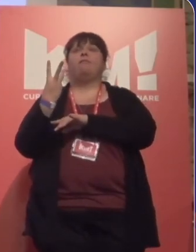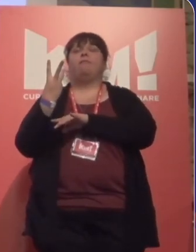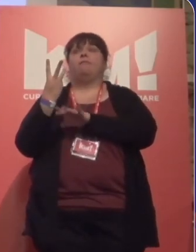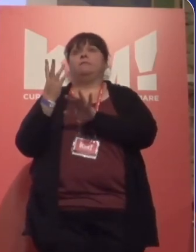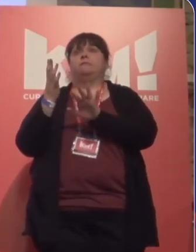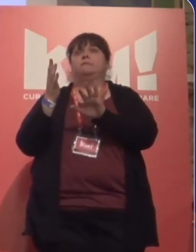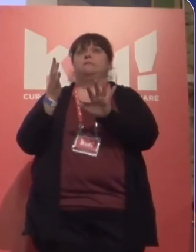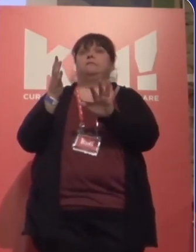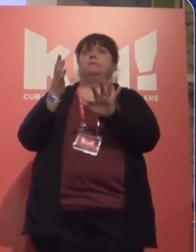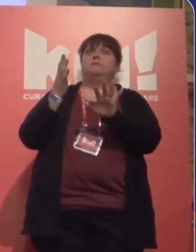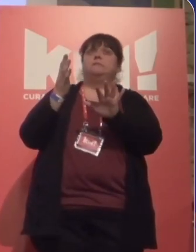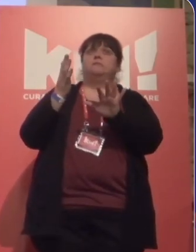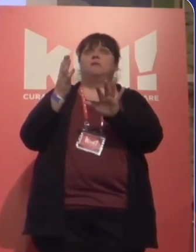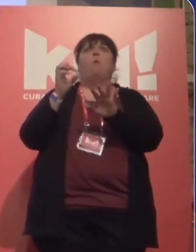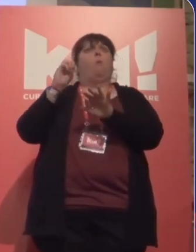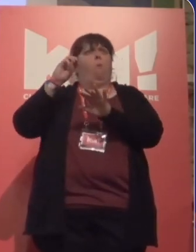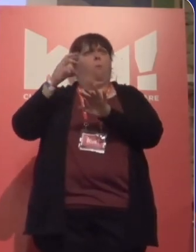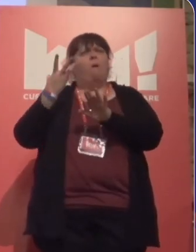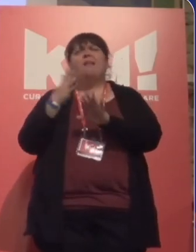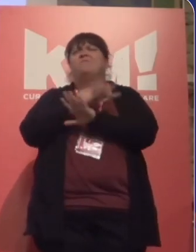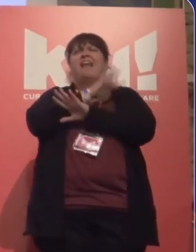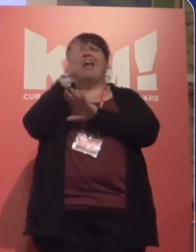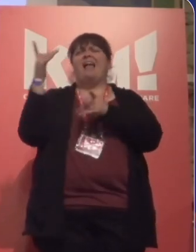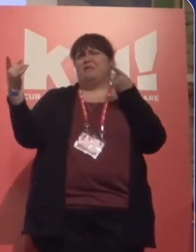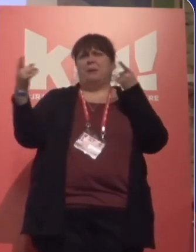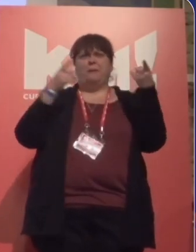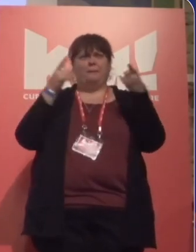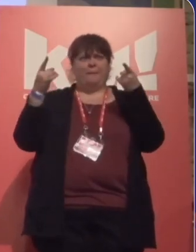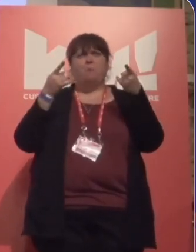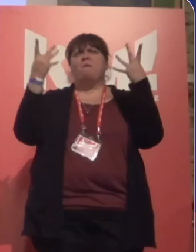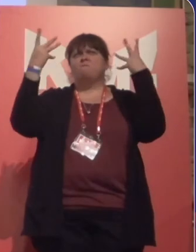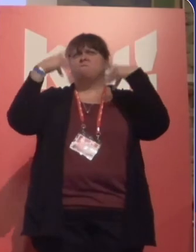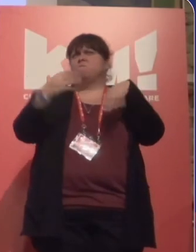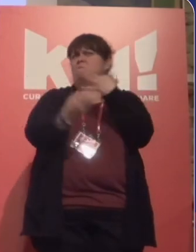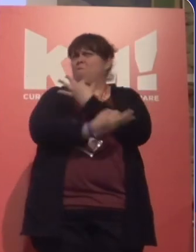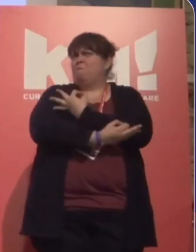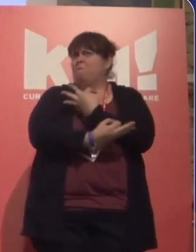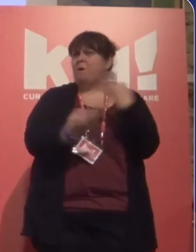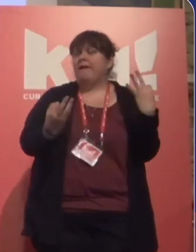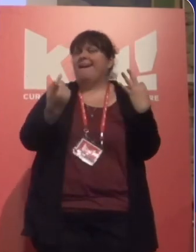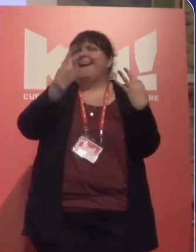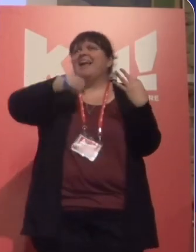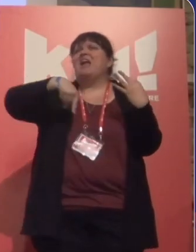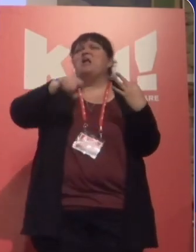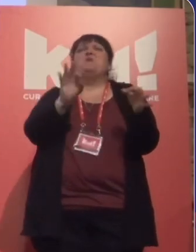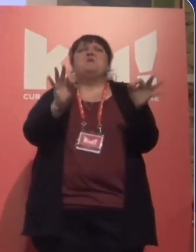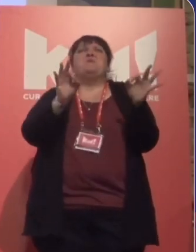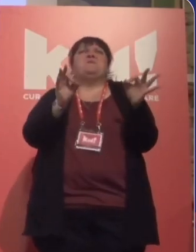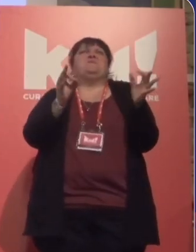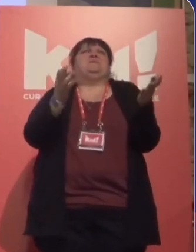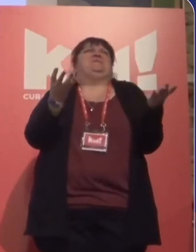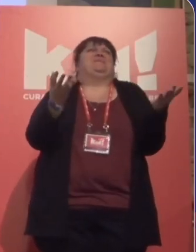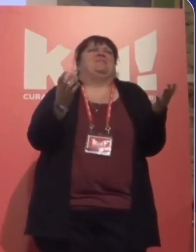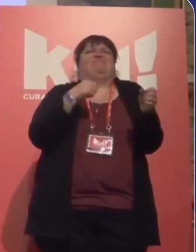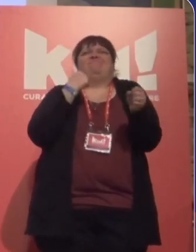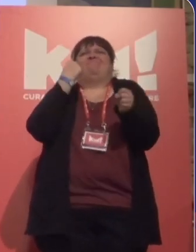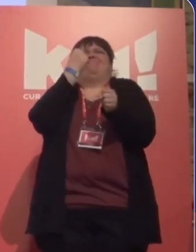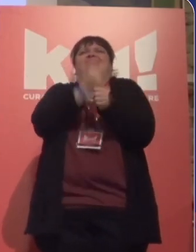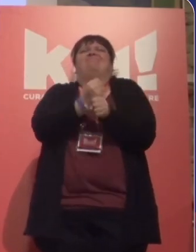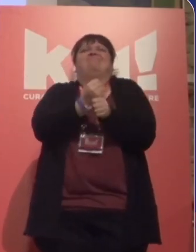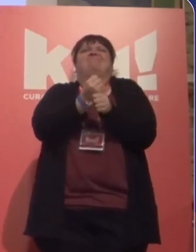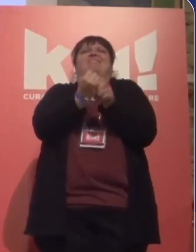straordinaria siamo il paese della riforma cosiddetta basaglia o del servizio sanitario nazionale